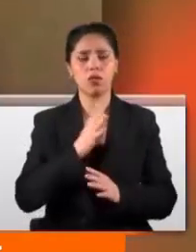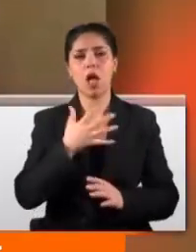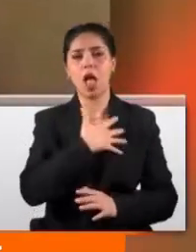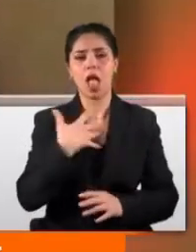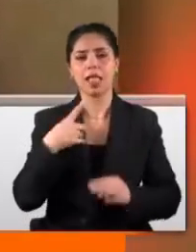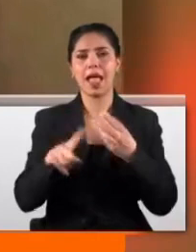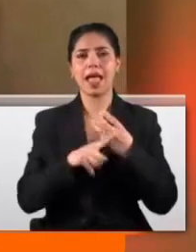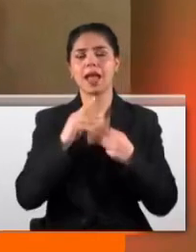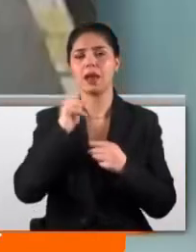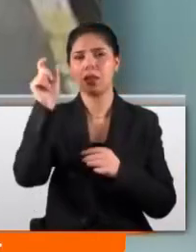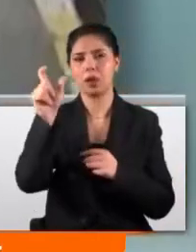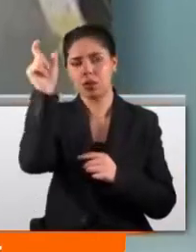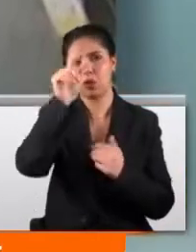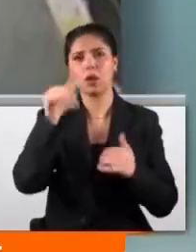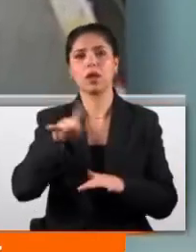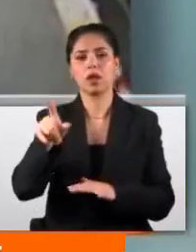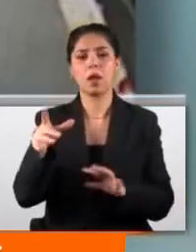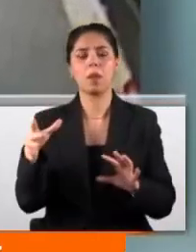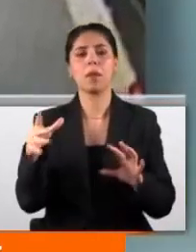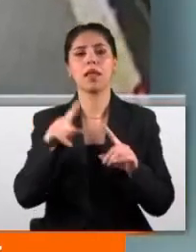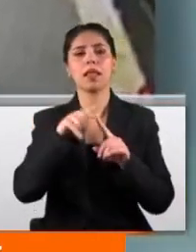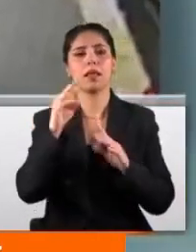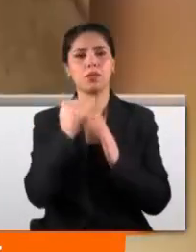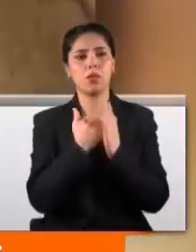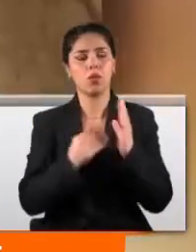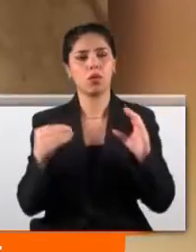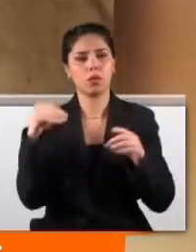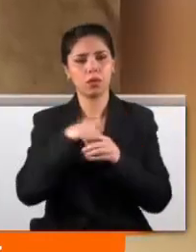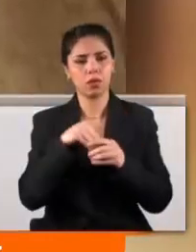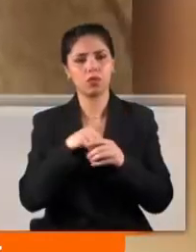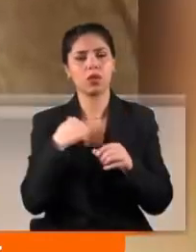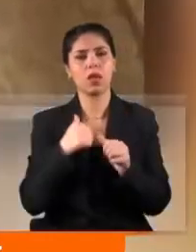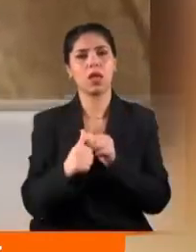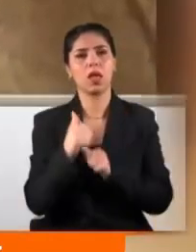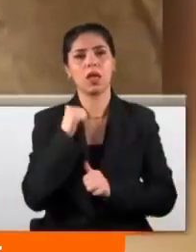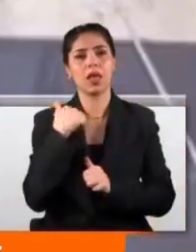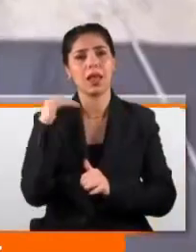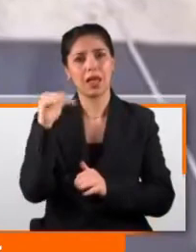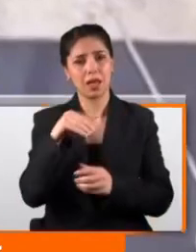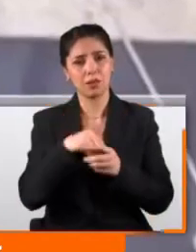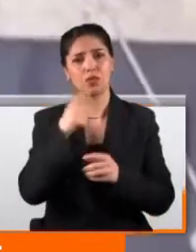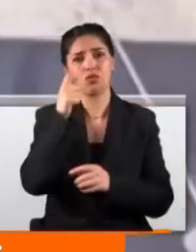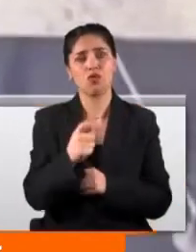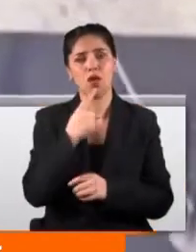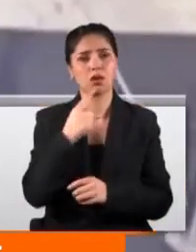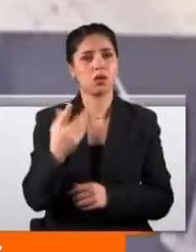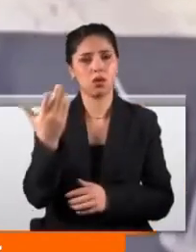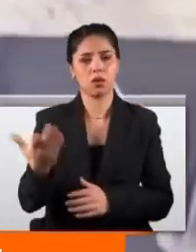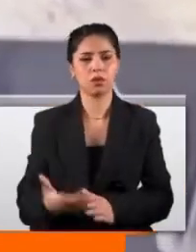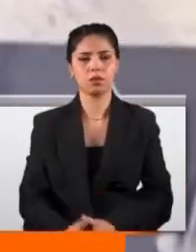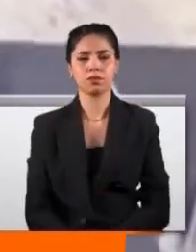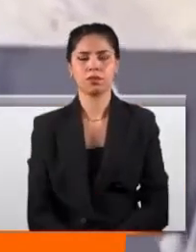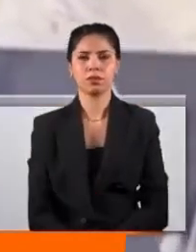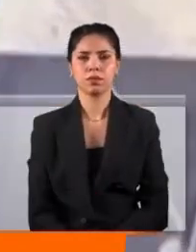Tok hala ülkeye dönmedi. Bağlandığı televizyon programında ise dönmek için şart koştu. Ben her an